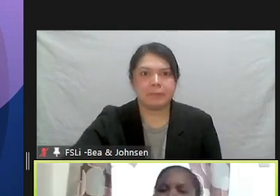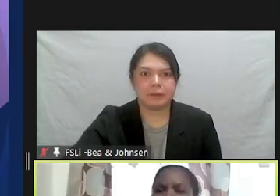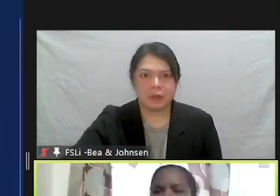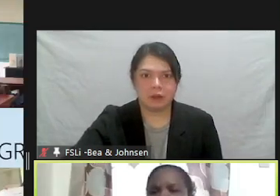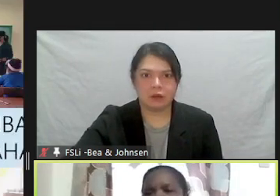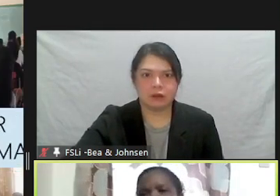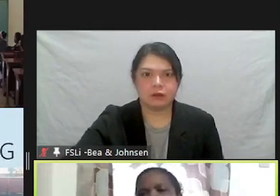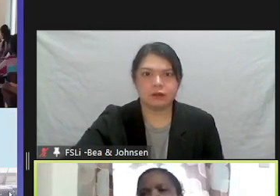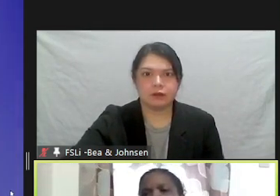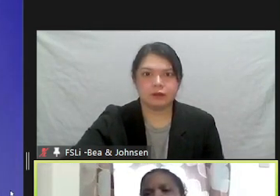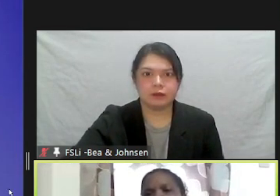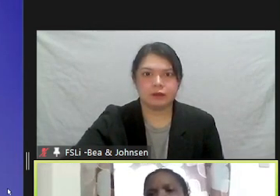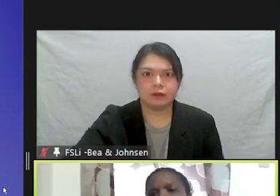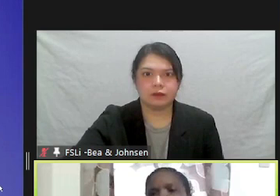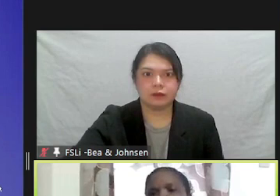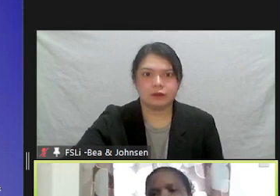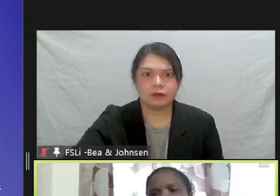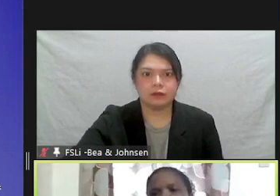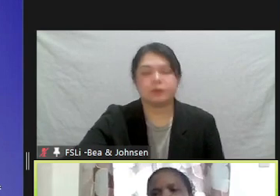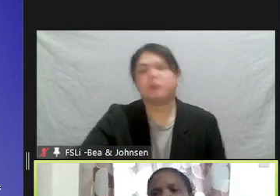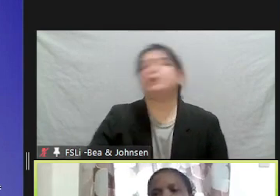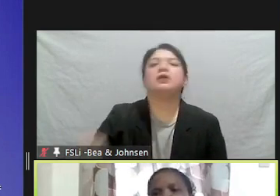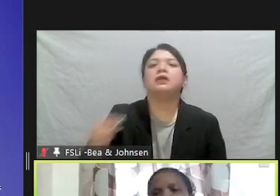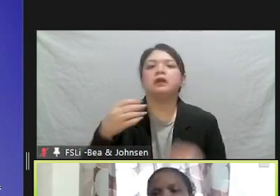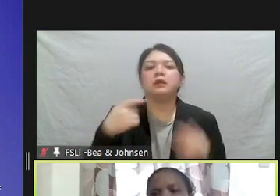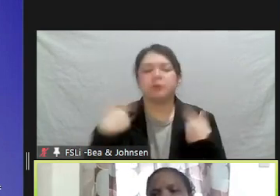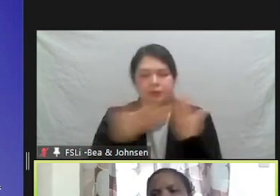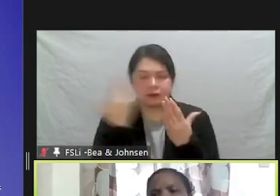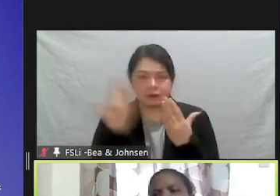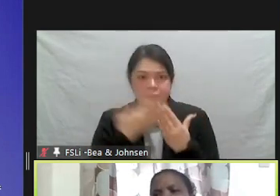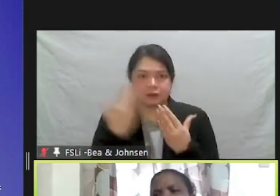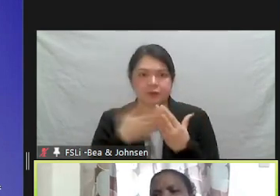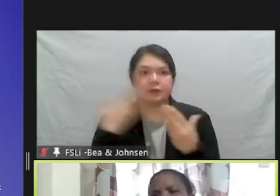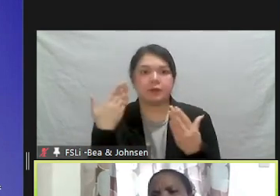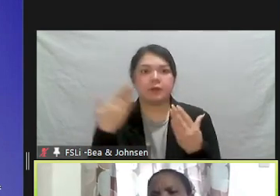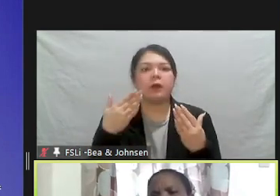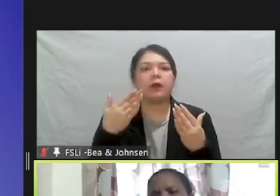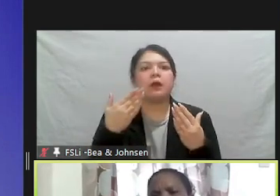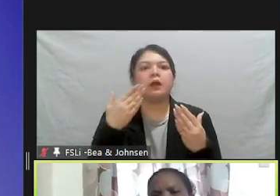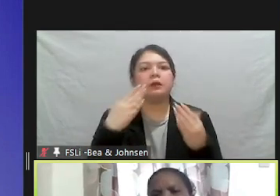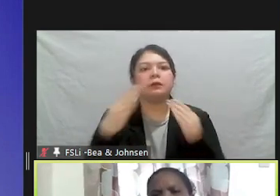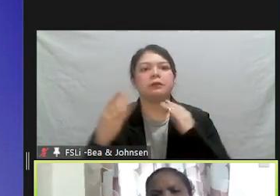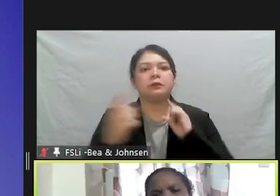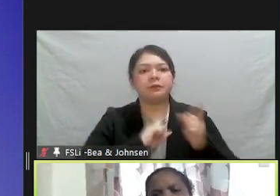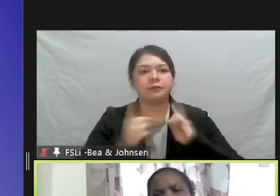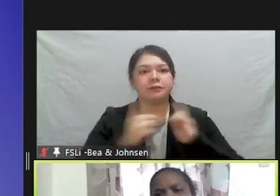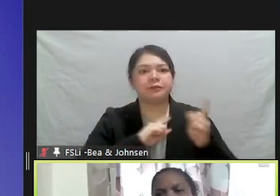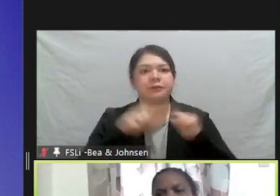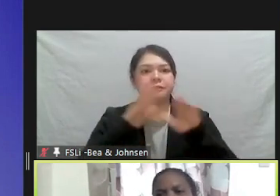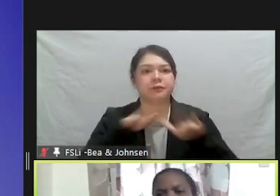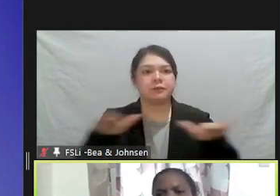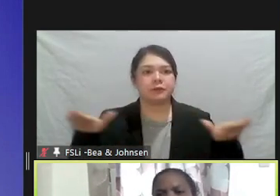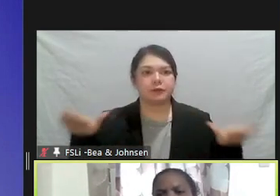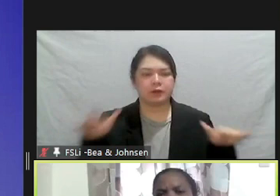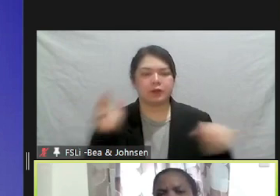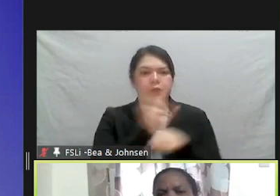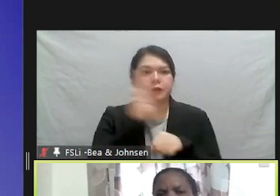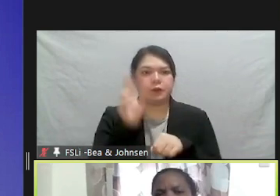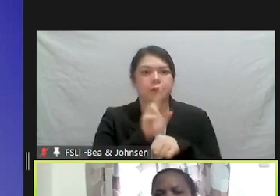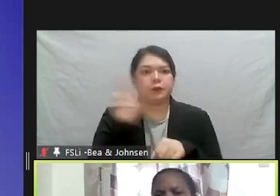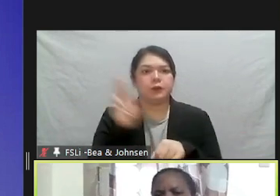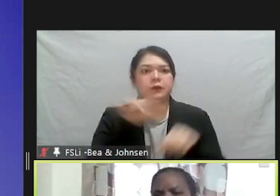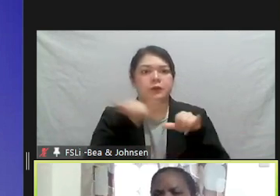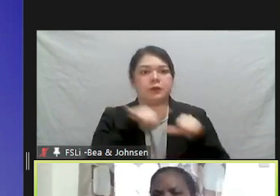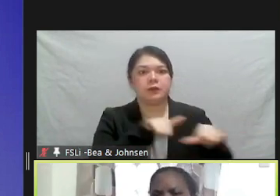mas madali palang makipagkomunikasyon ang mga bata sa pamamagitan ng paggamit ng lingwahe. Kasi